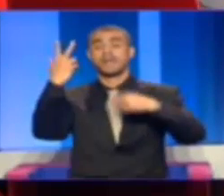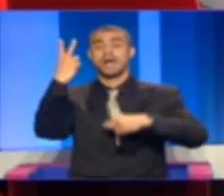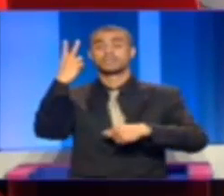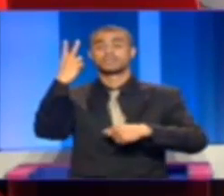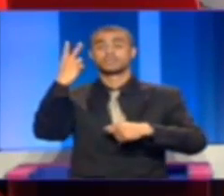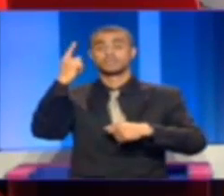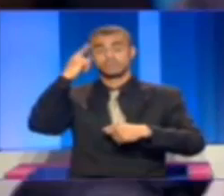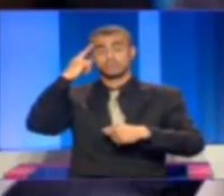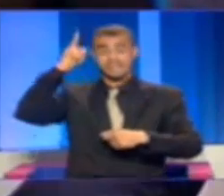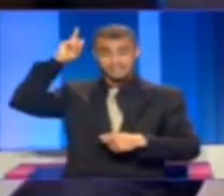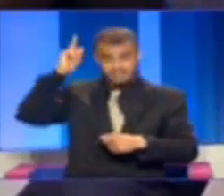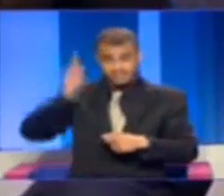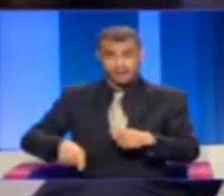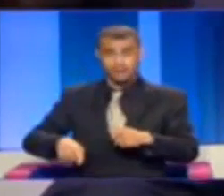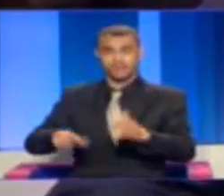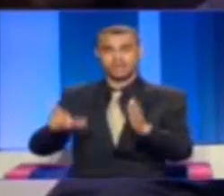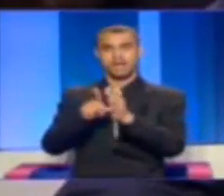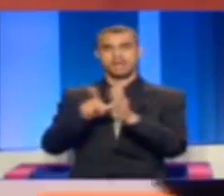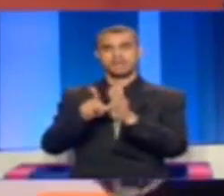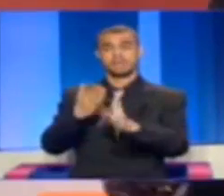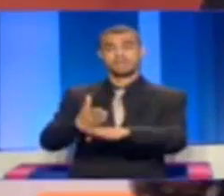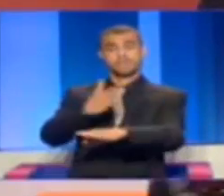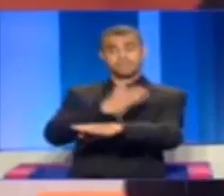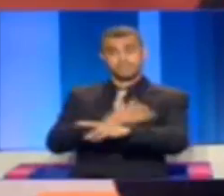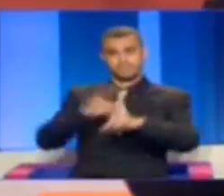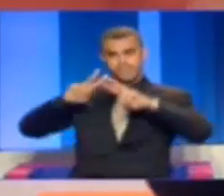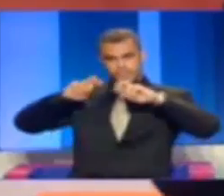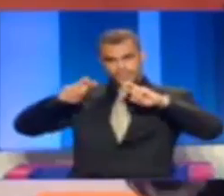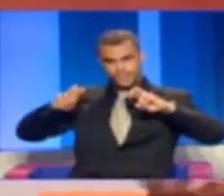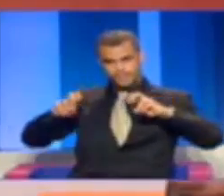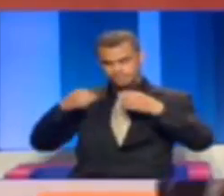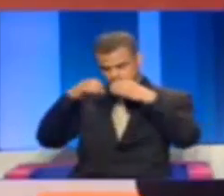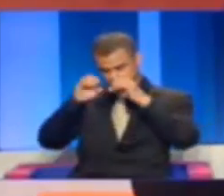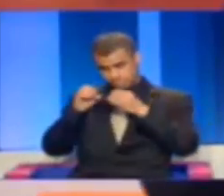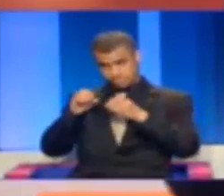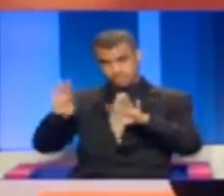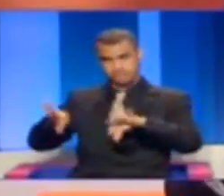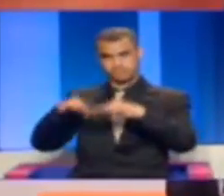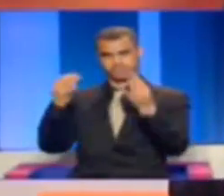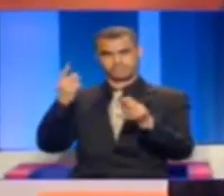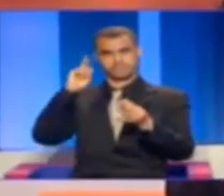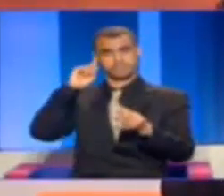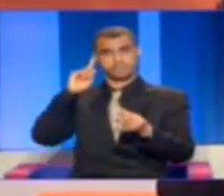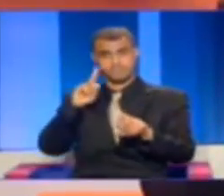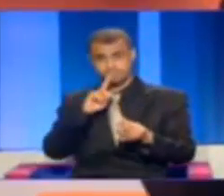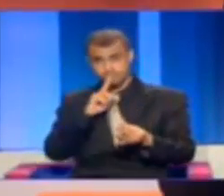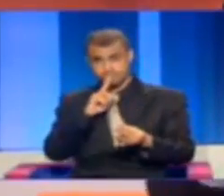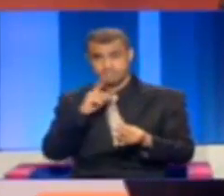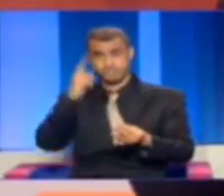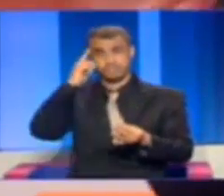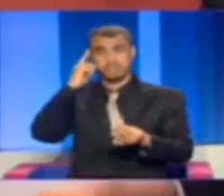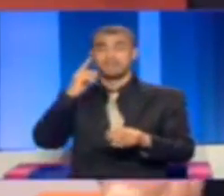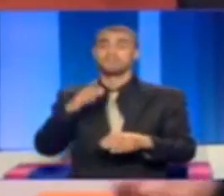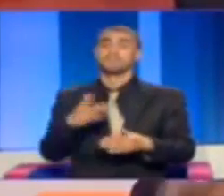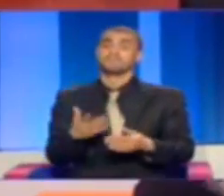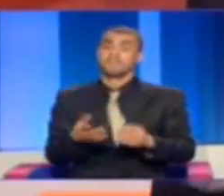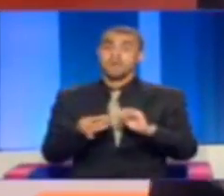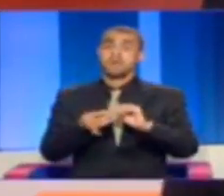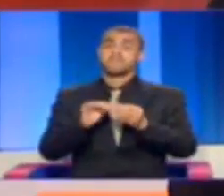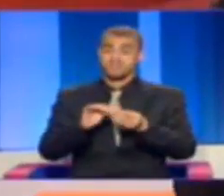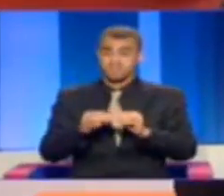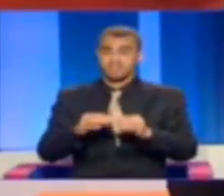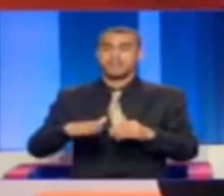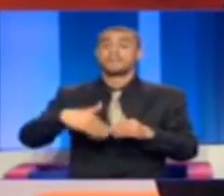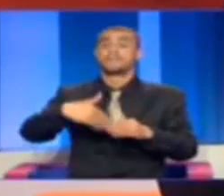الجميع لهذا الكشف المبكر هذا. واضحه هذه الفكره، احنا ما كنديروش كشف مبكر وما كنديروش علاج مبكر، وحتى يعني التدبير